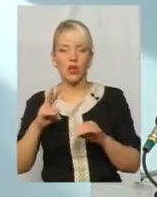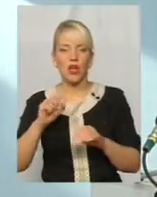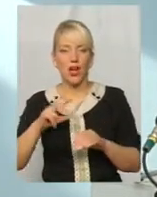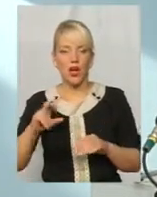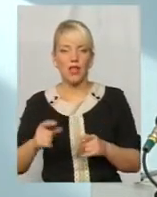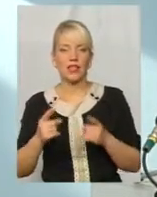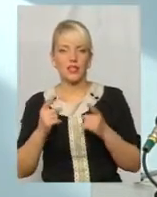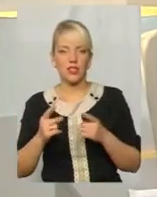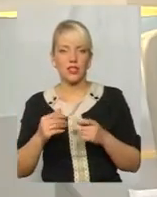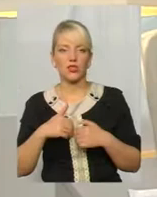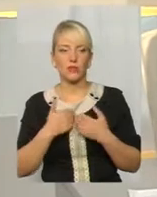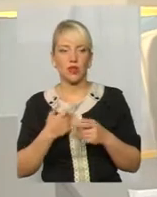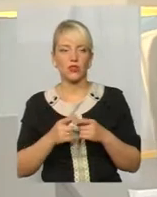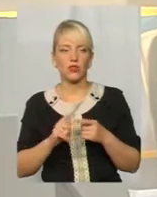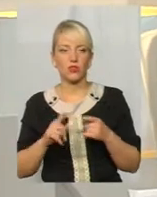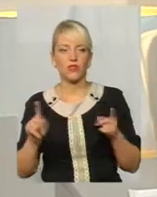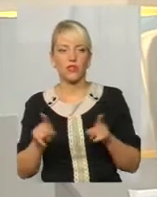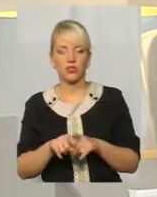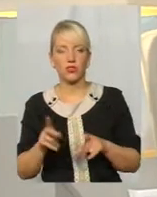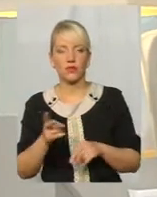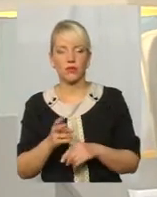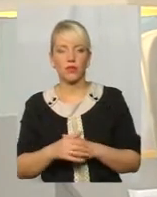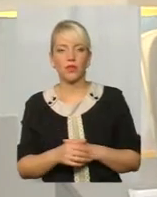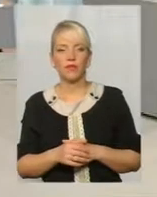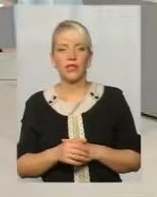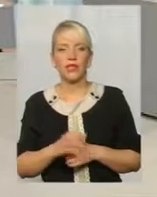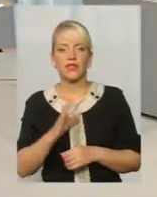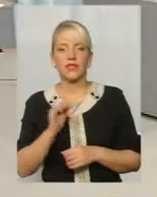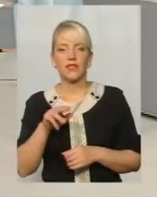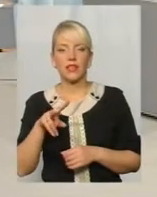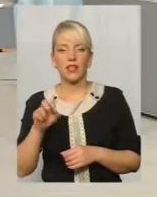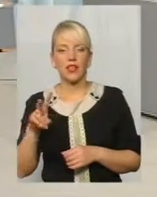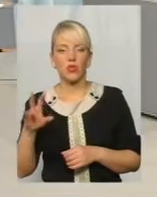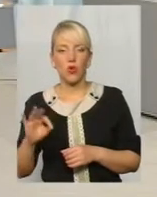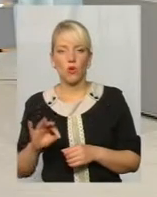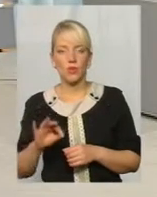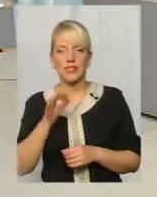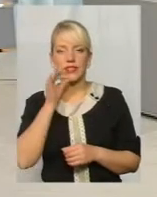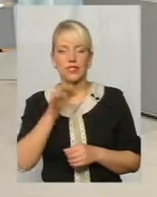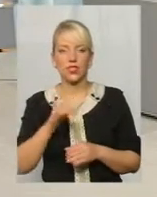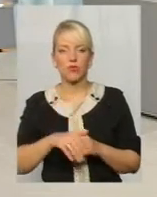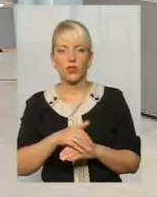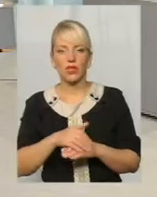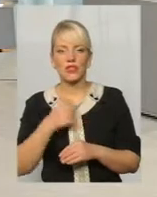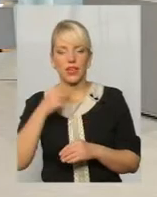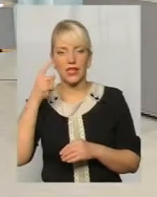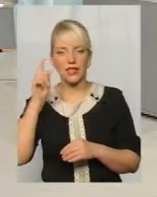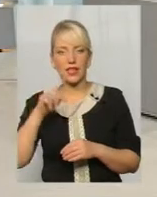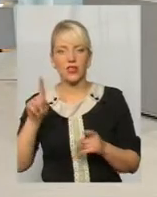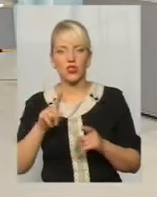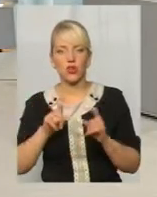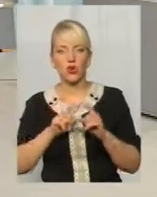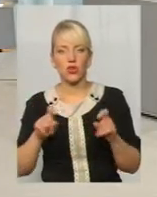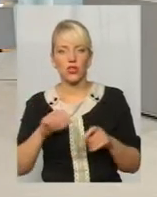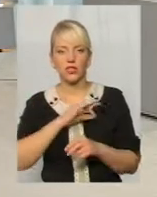значно... Прагнути до нього все одно абсолютно треба. Абсолютно правильно. Пані Світлано, скажіть, будь ласка, я знаю, що органи